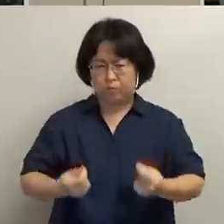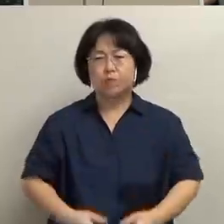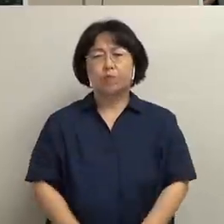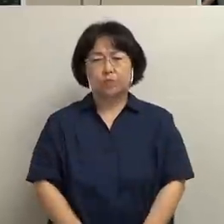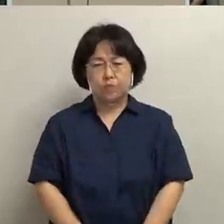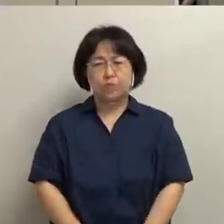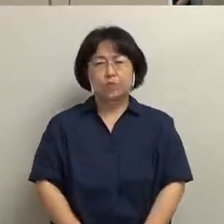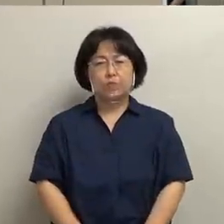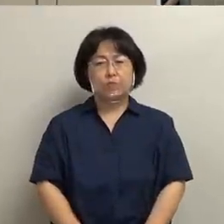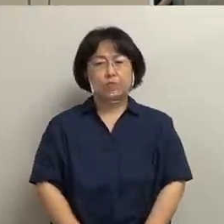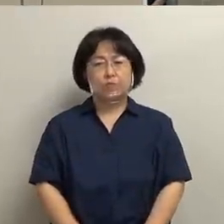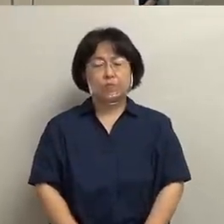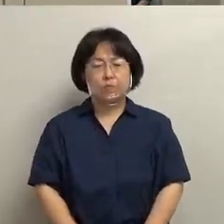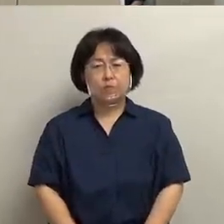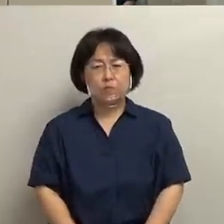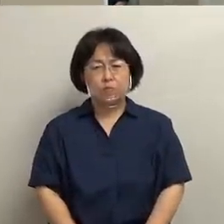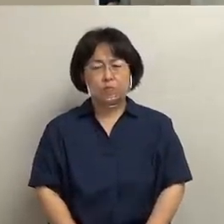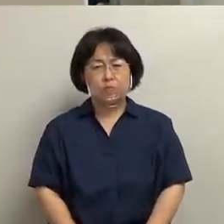ヘイズ中村さん